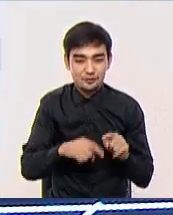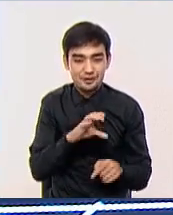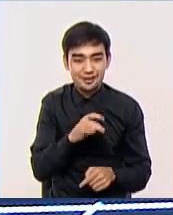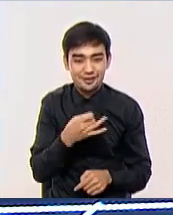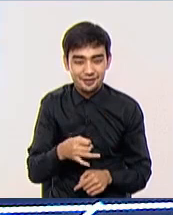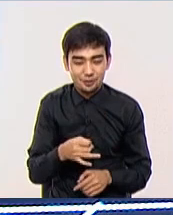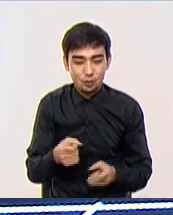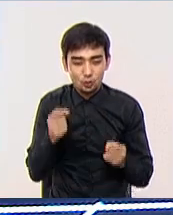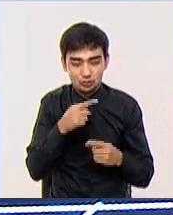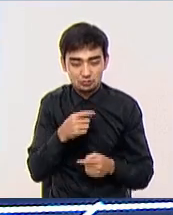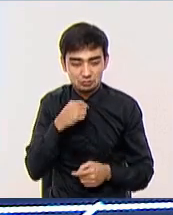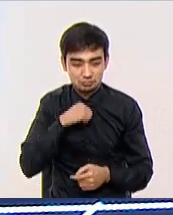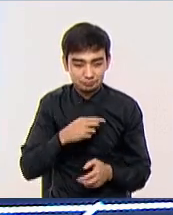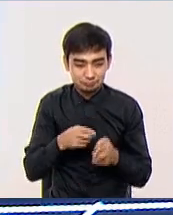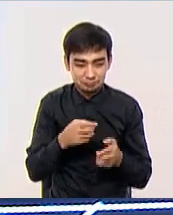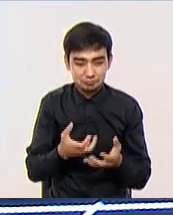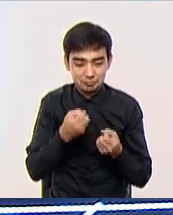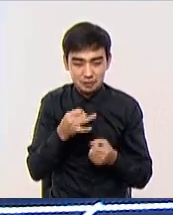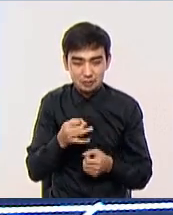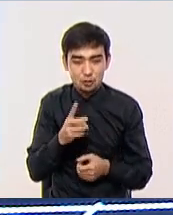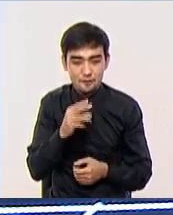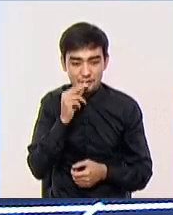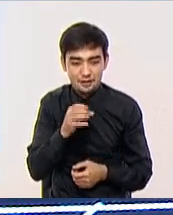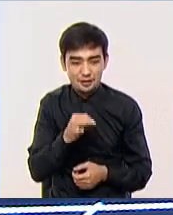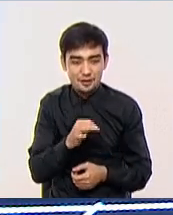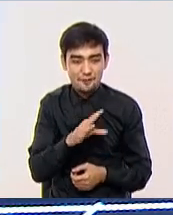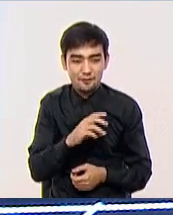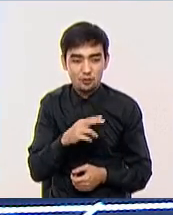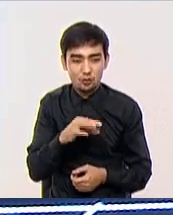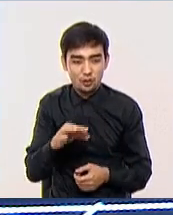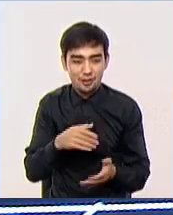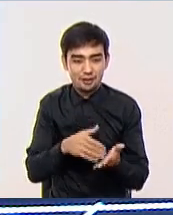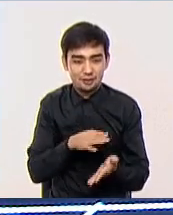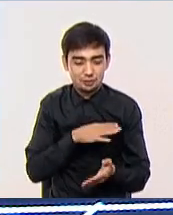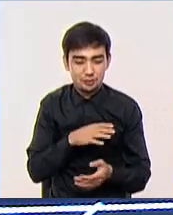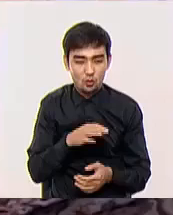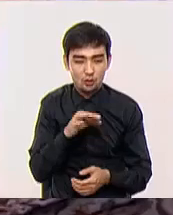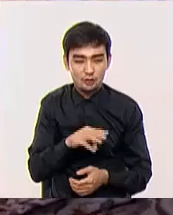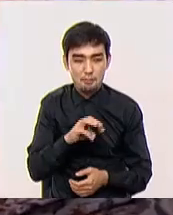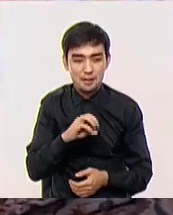Федорова утверждают, ему отказывают в УДО из мести. Индира Кокимова расскажет.